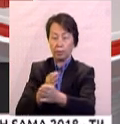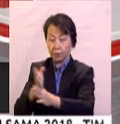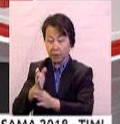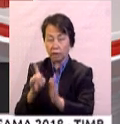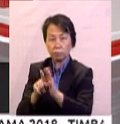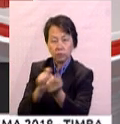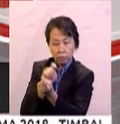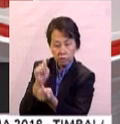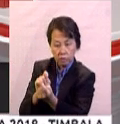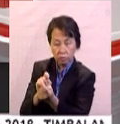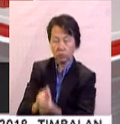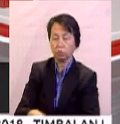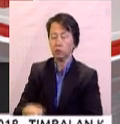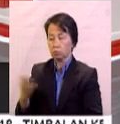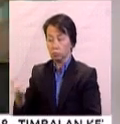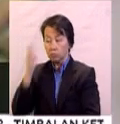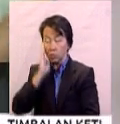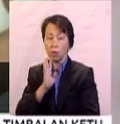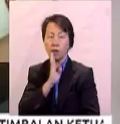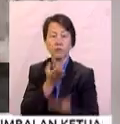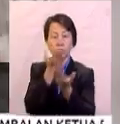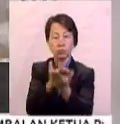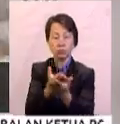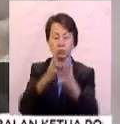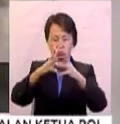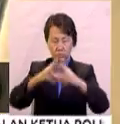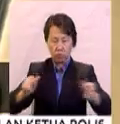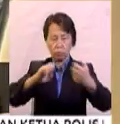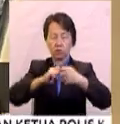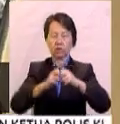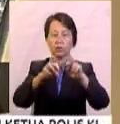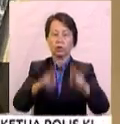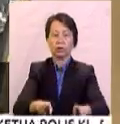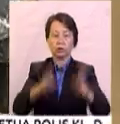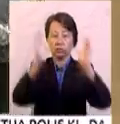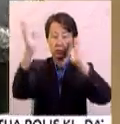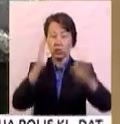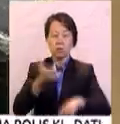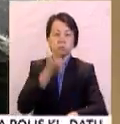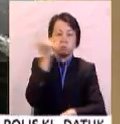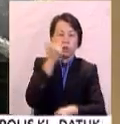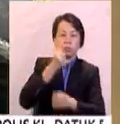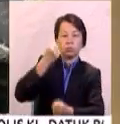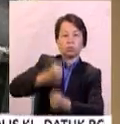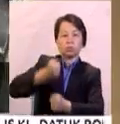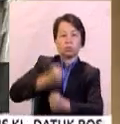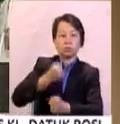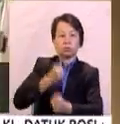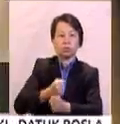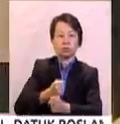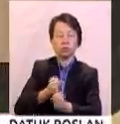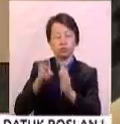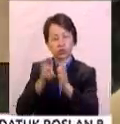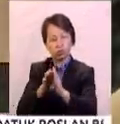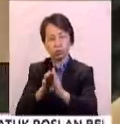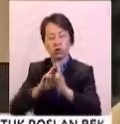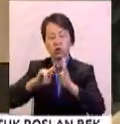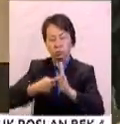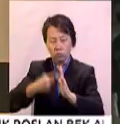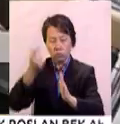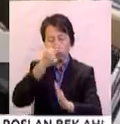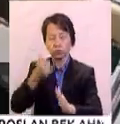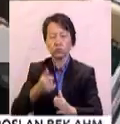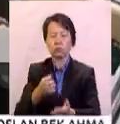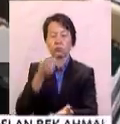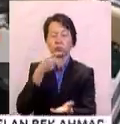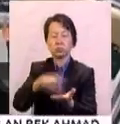tertentu. Menurut beliau, cadangan itu bagi mengatasi masalah rakyat tempatan enggan bekerja yang antaranya berpunca daripada